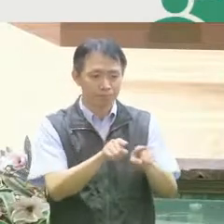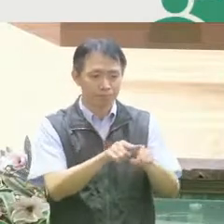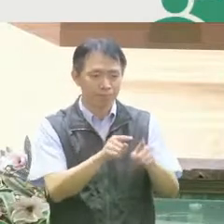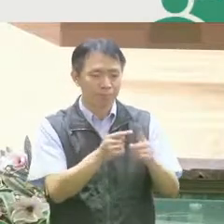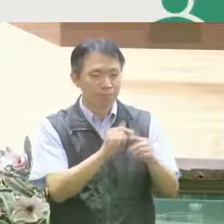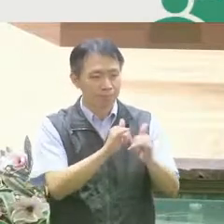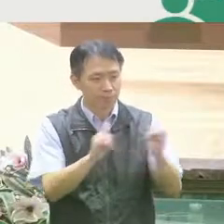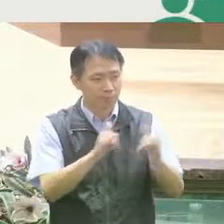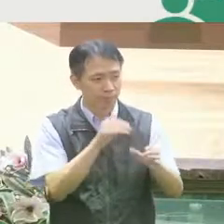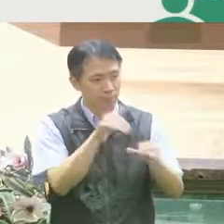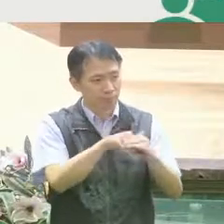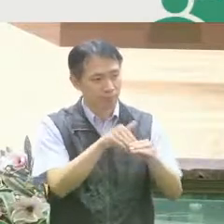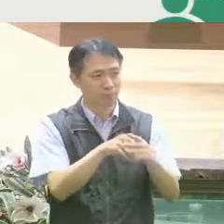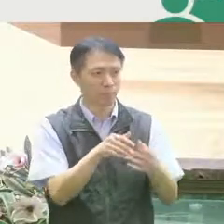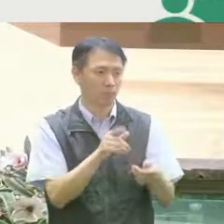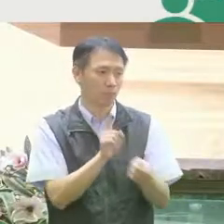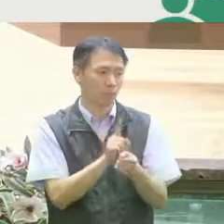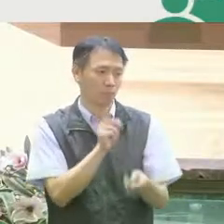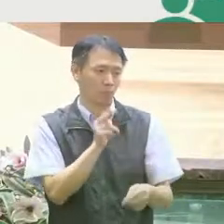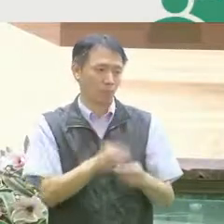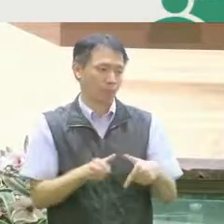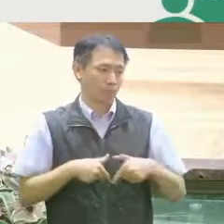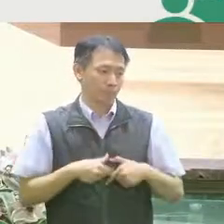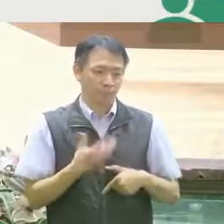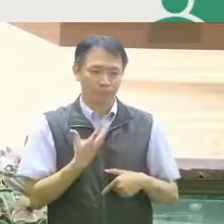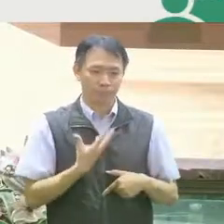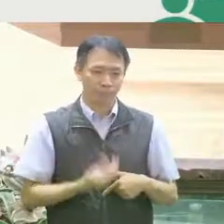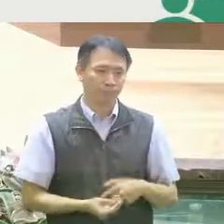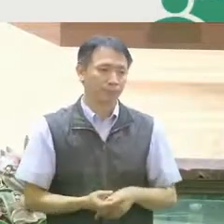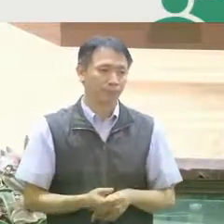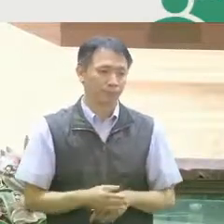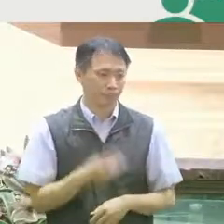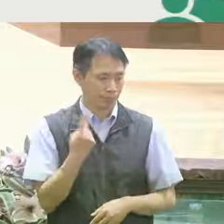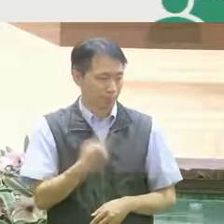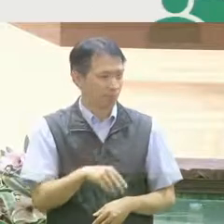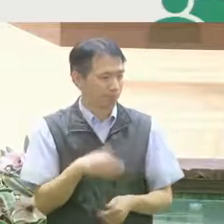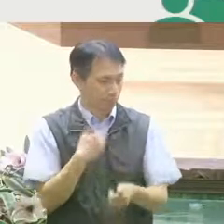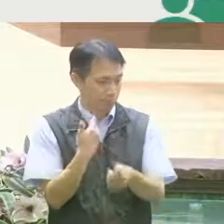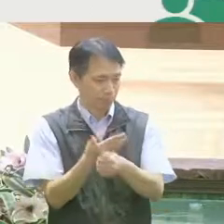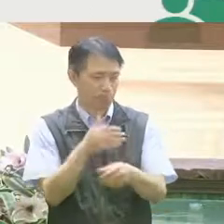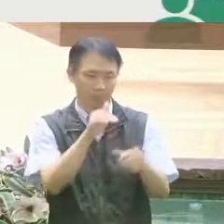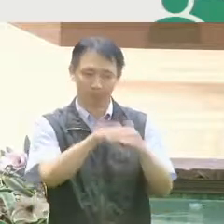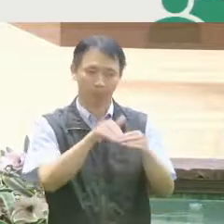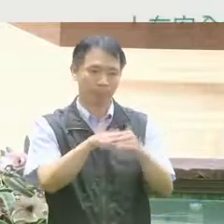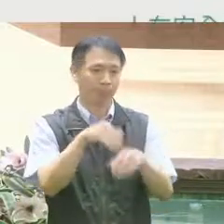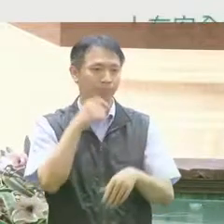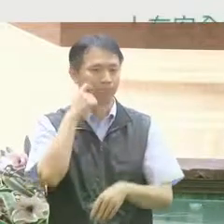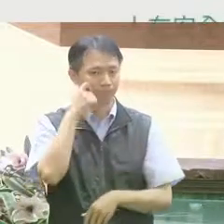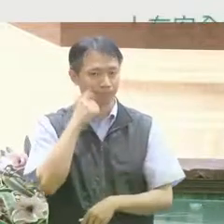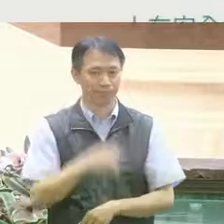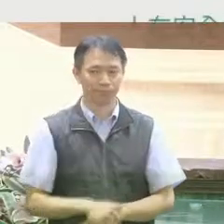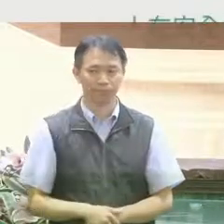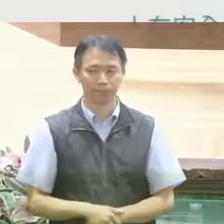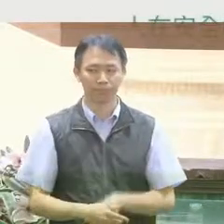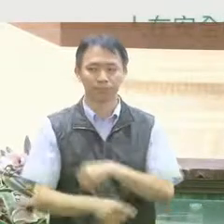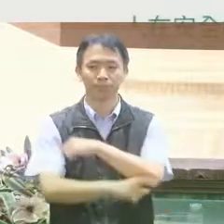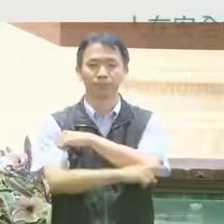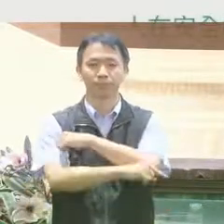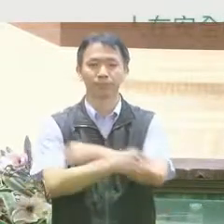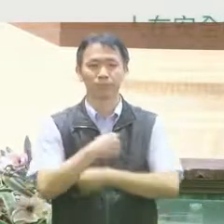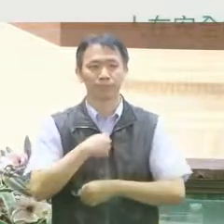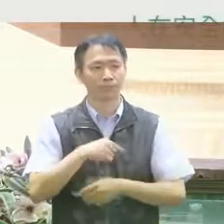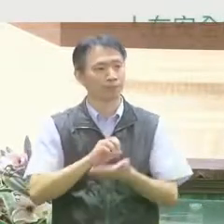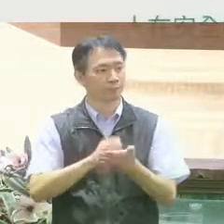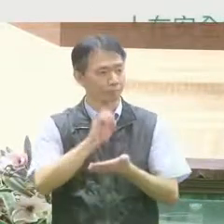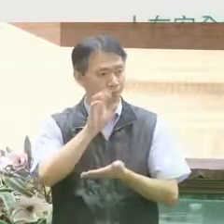动将会失去信心，很难在短时间内在澳门再办投票。最后我分享一